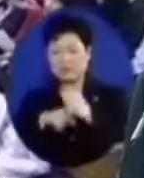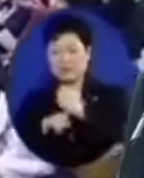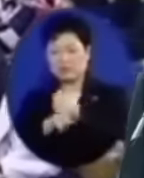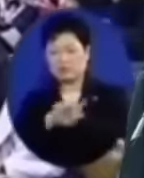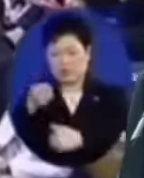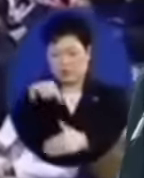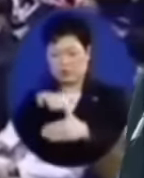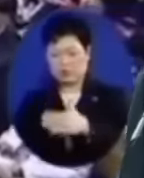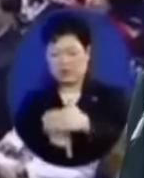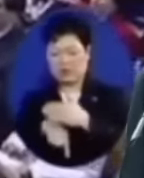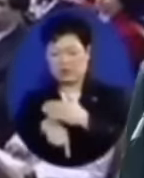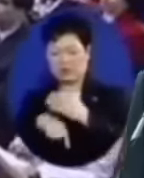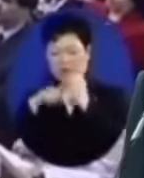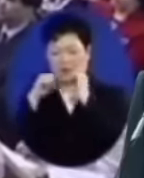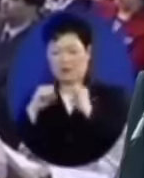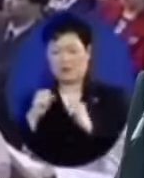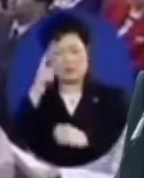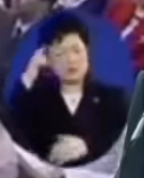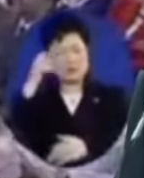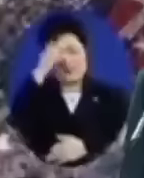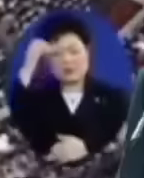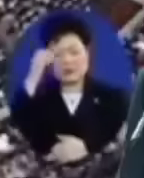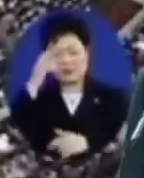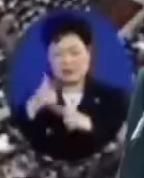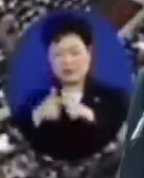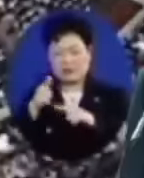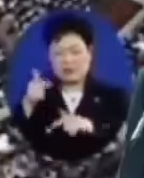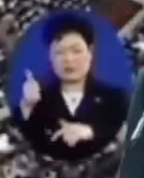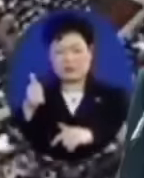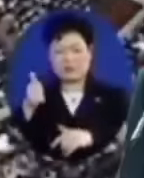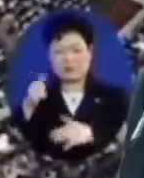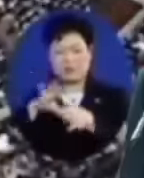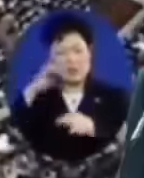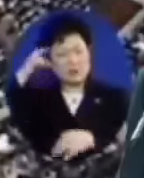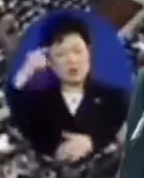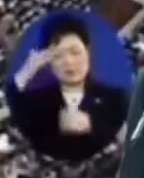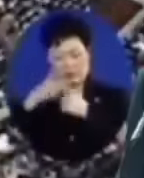있는 성령이 바로 예수의 영인 것입니다.